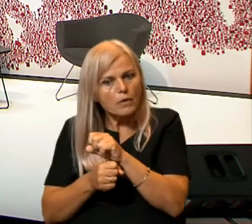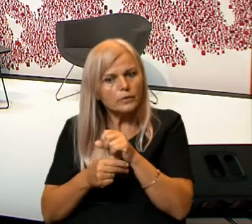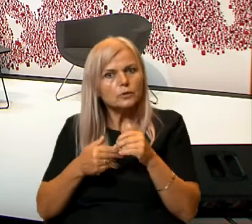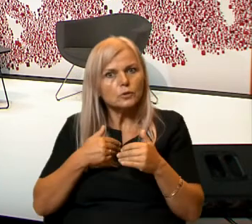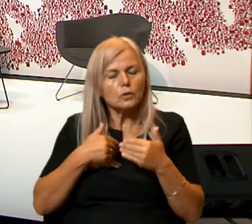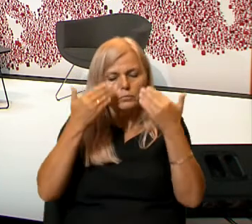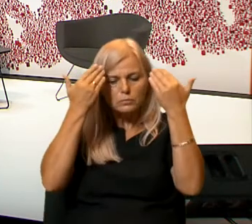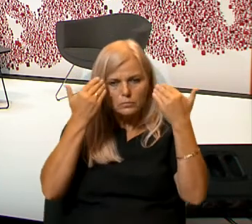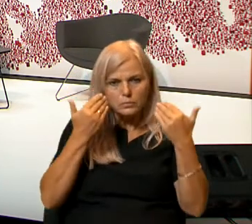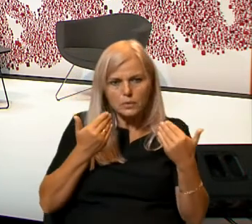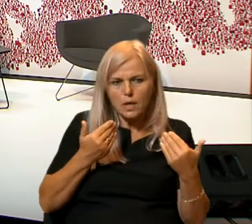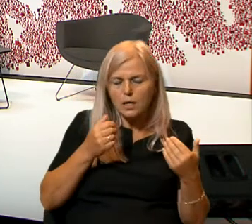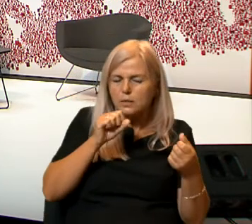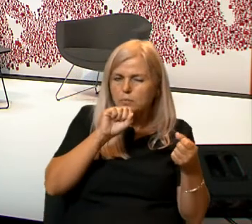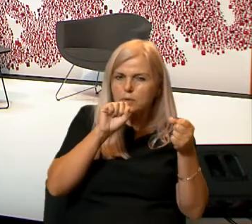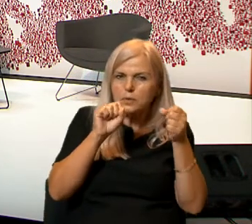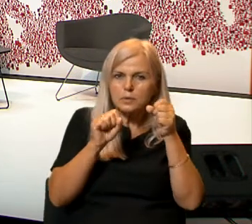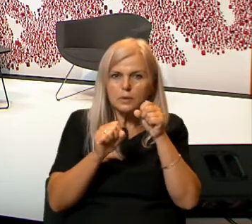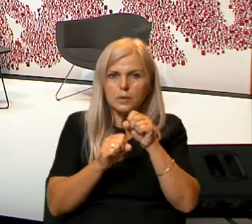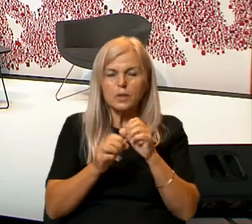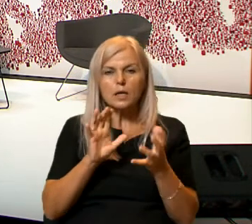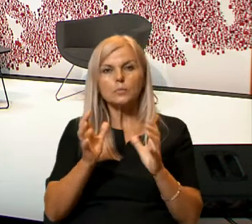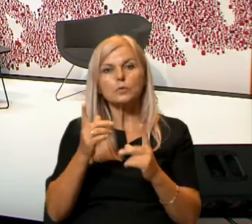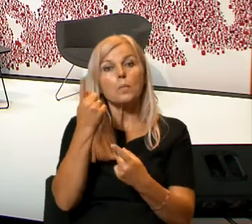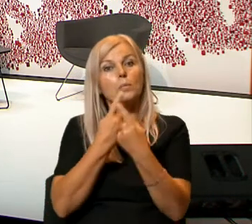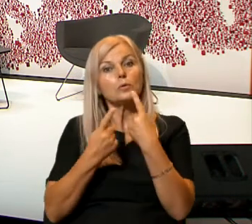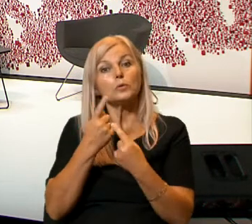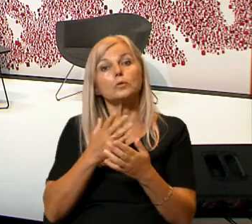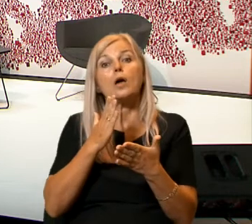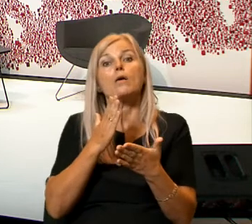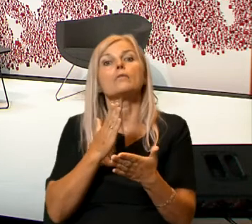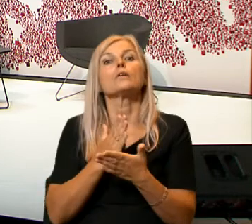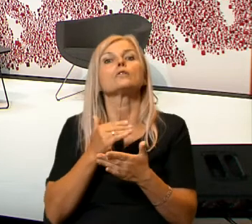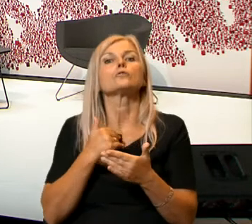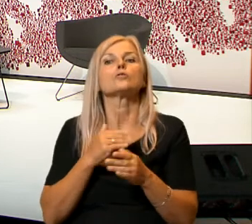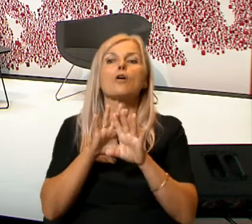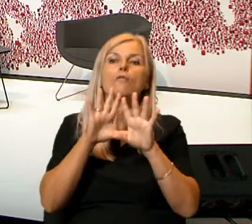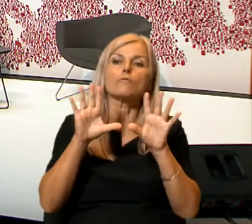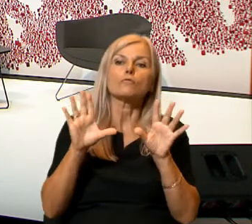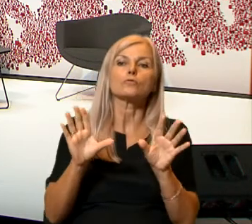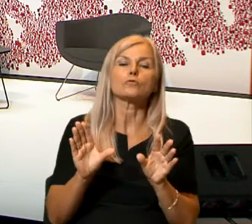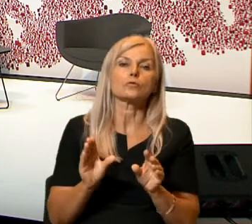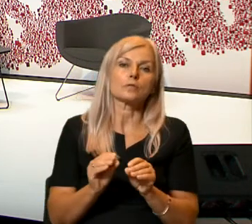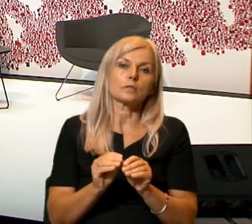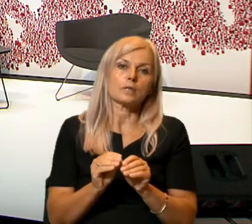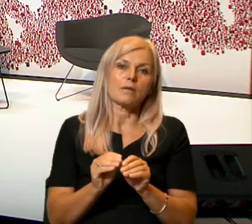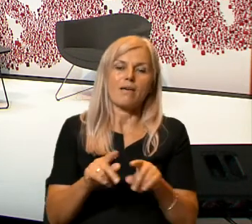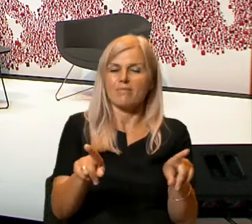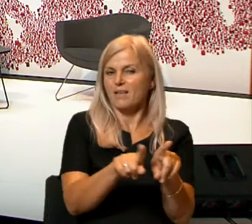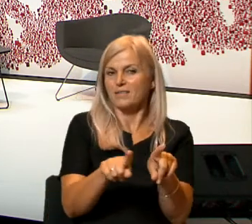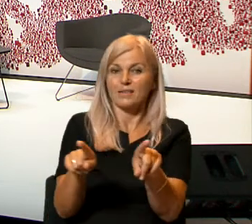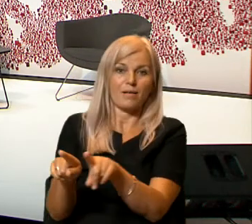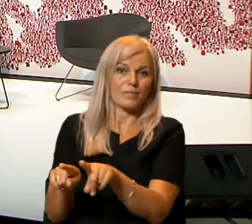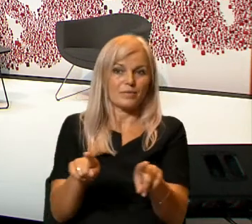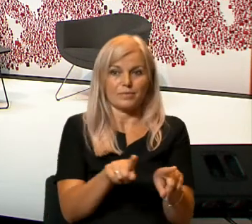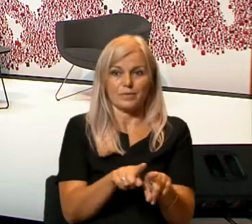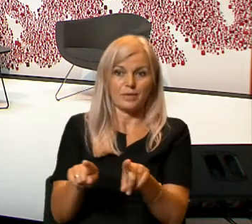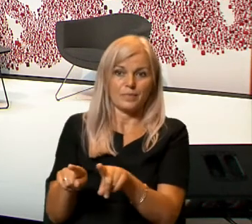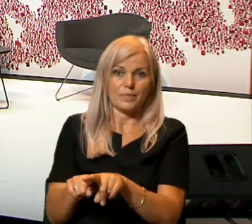nas przemienia. I oczywiście nie chodzi tu o to, że wszyscy jesteśmy tacy sami według